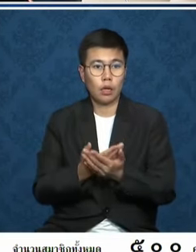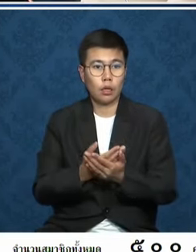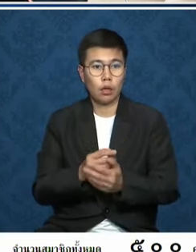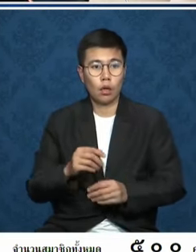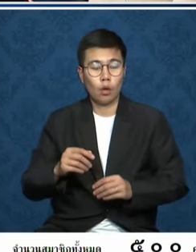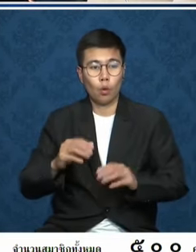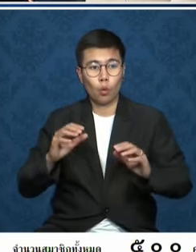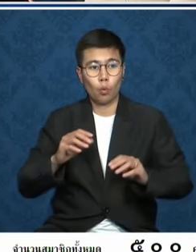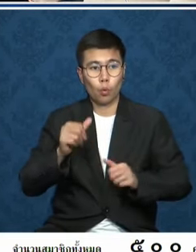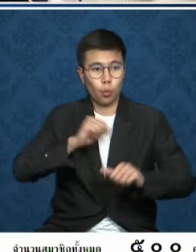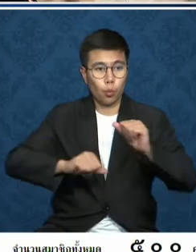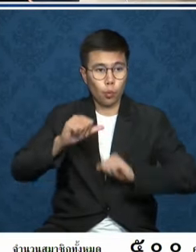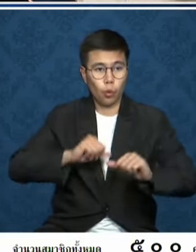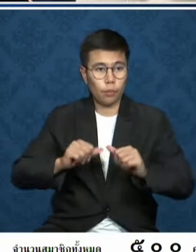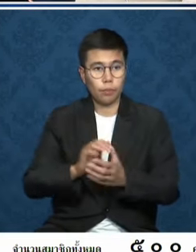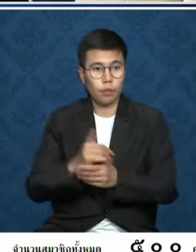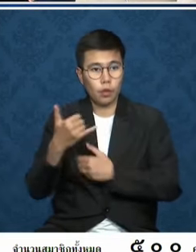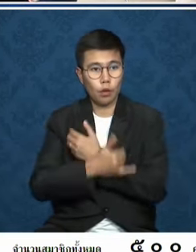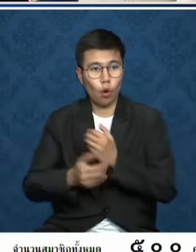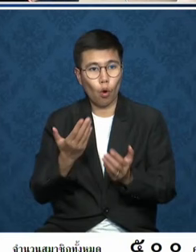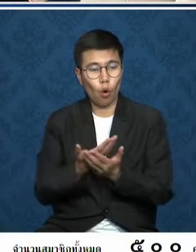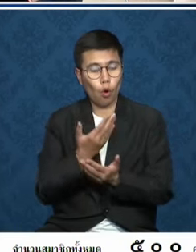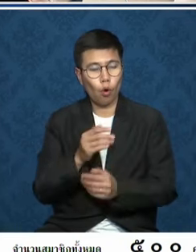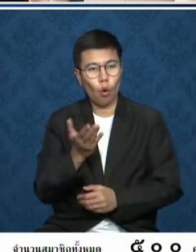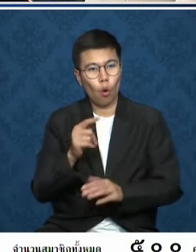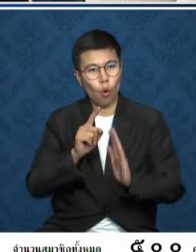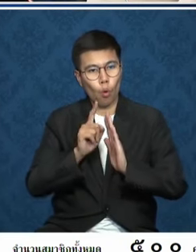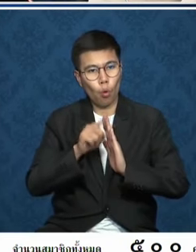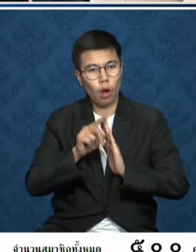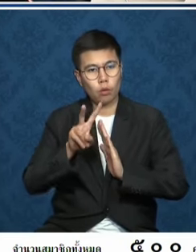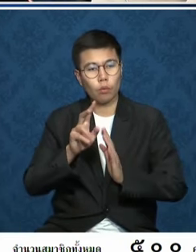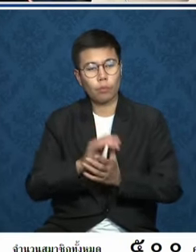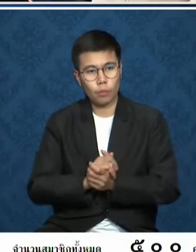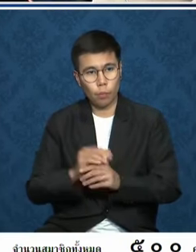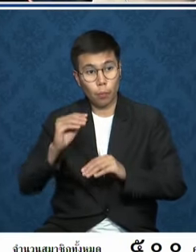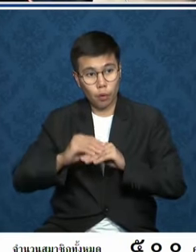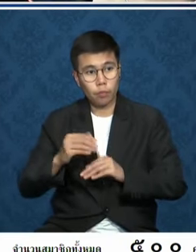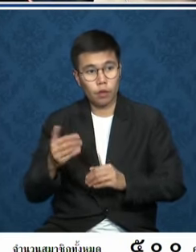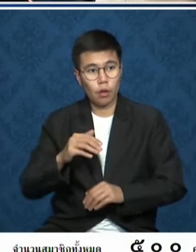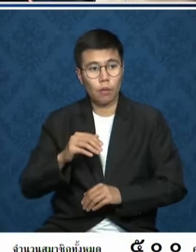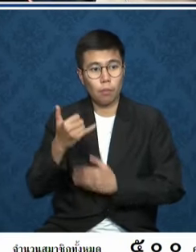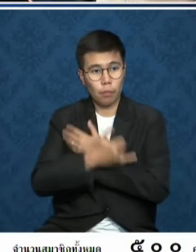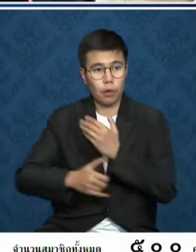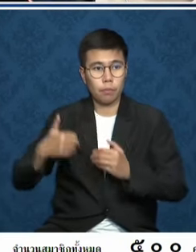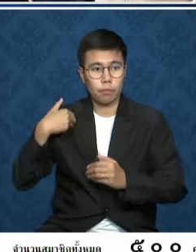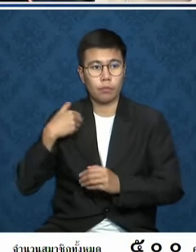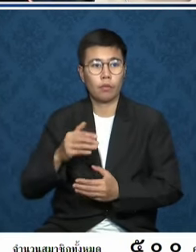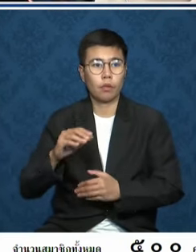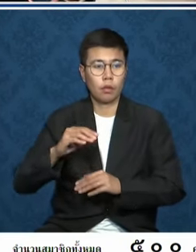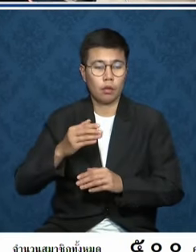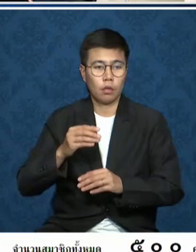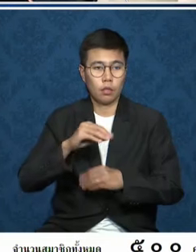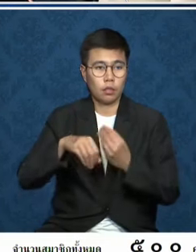ั์ในต่างประเทศนิดหนึ่งขอสกสองอาทีไม่เกินนะครทประทานประเทศที่มีการเติบโตในเศรษฐกิระดับสูง